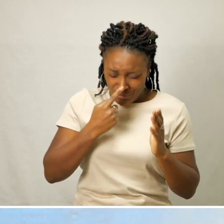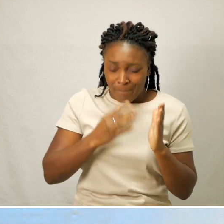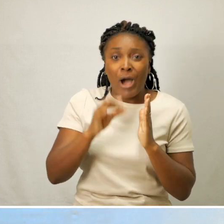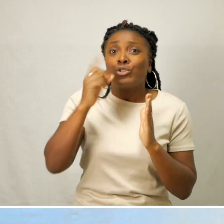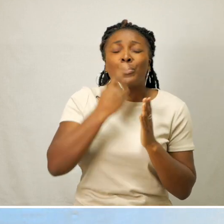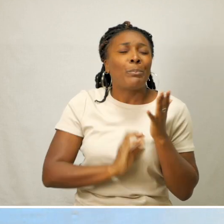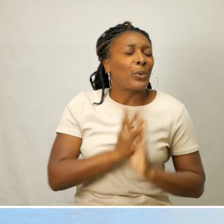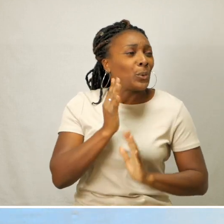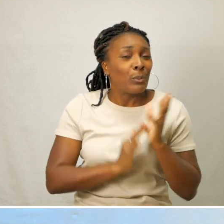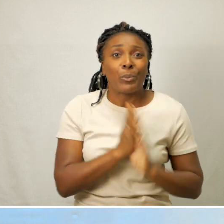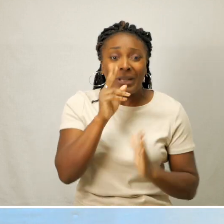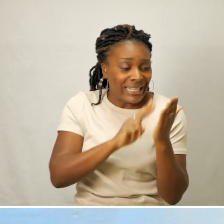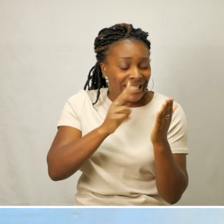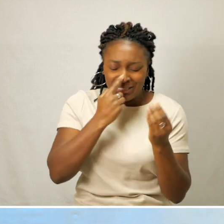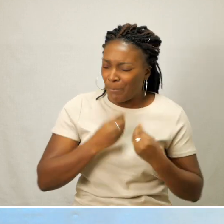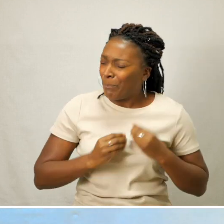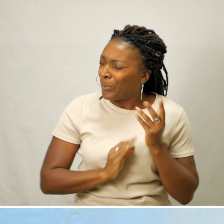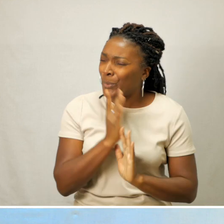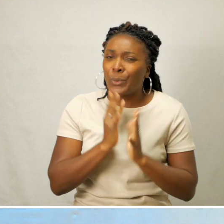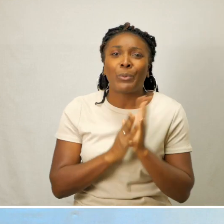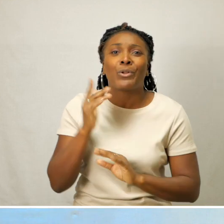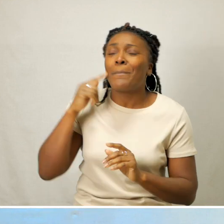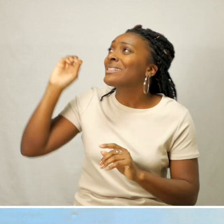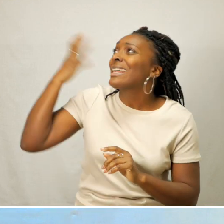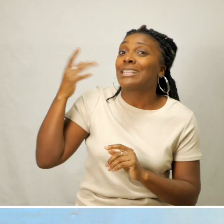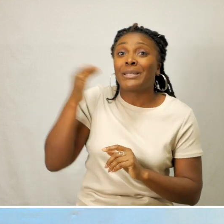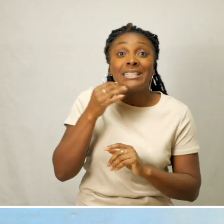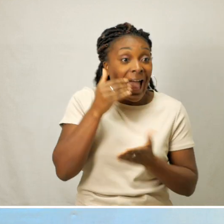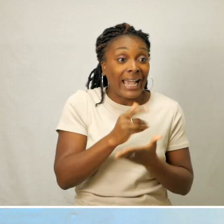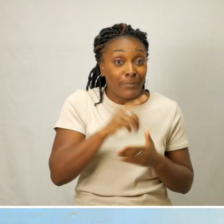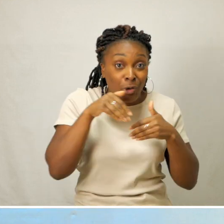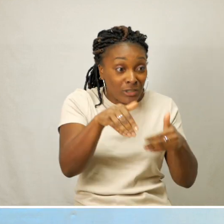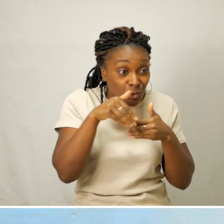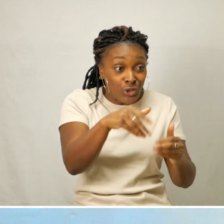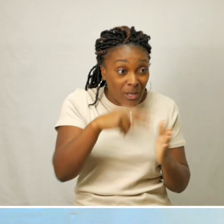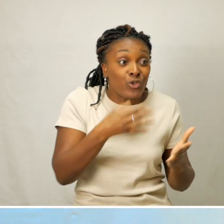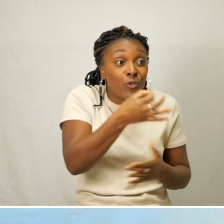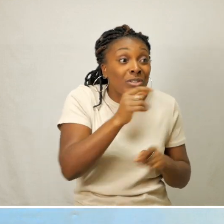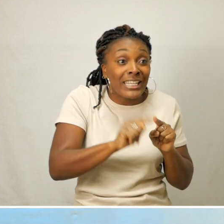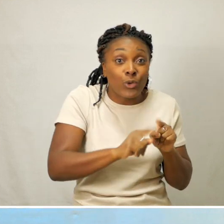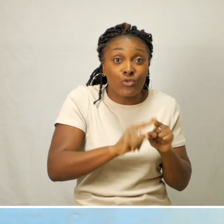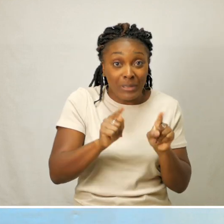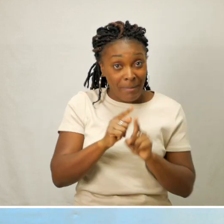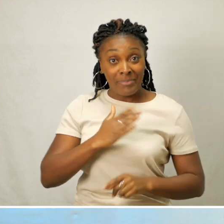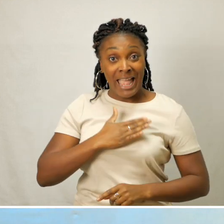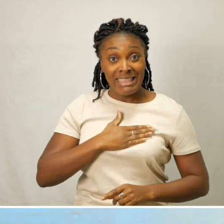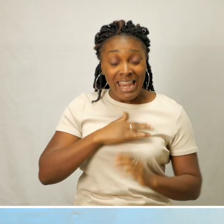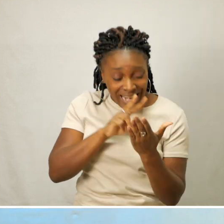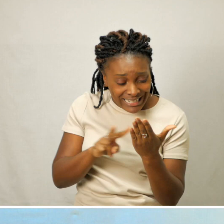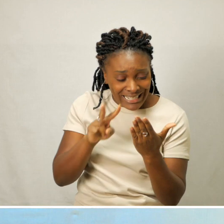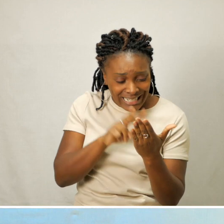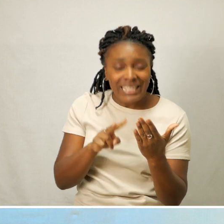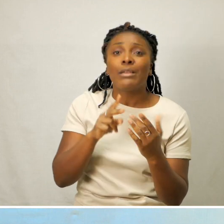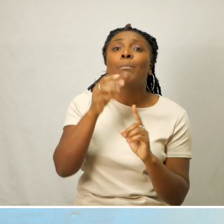mien quand on le lit. Et on sent que l'Esprit nous dit « Ne t'arrête pas, j'ai quelque chose à te dire. » Et en fait, Daniel, lui, est en train de scruter ce qui est marqué dans